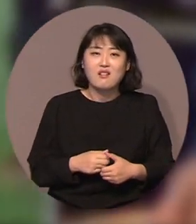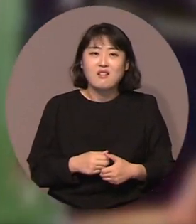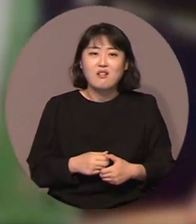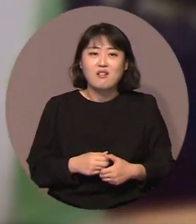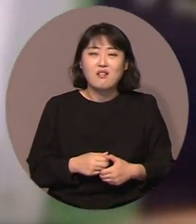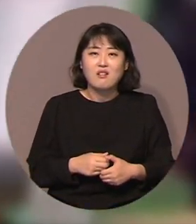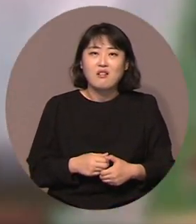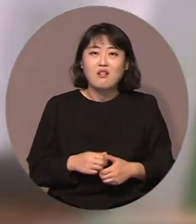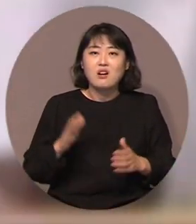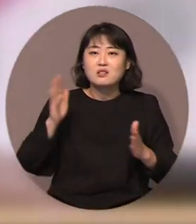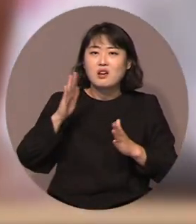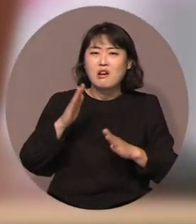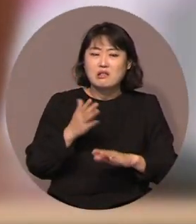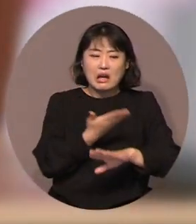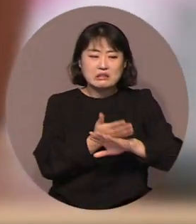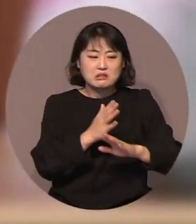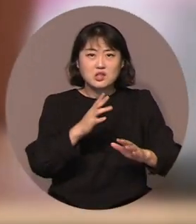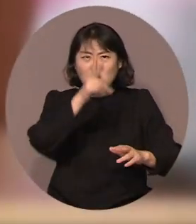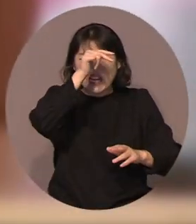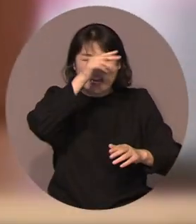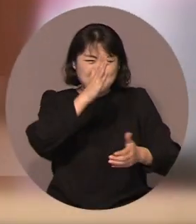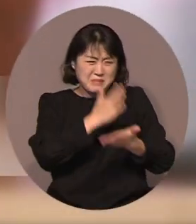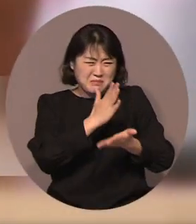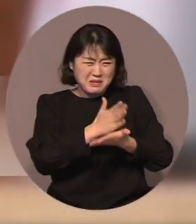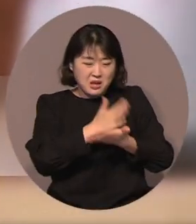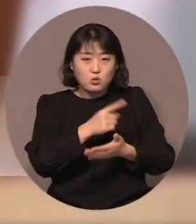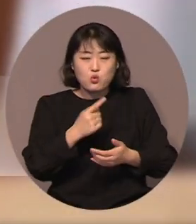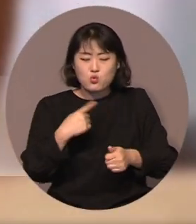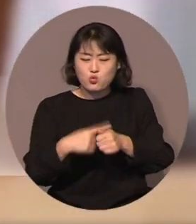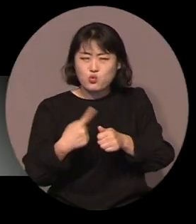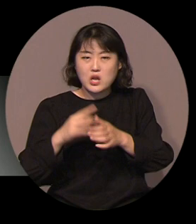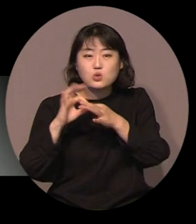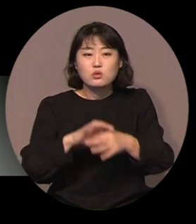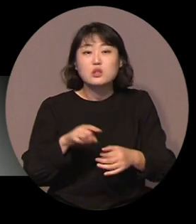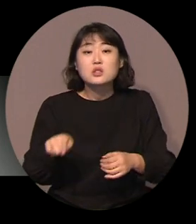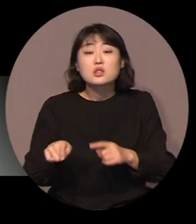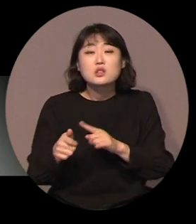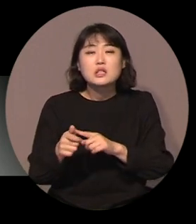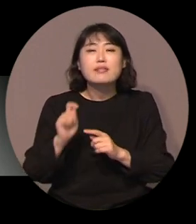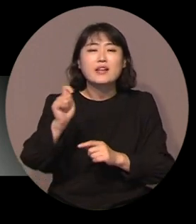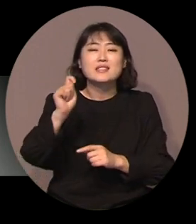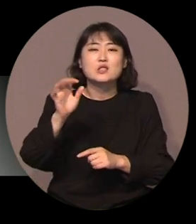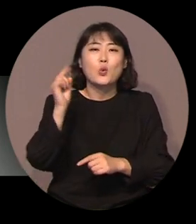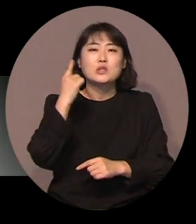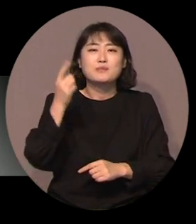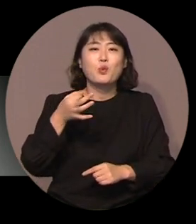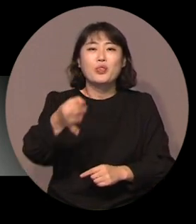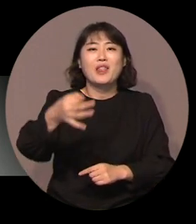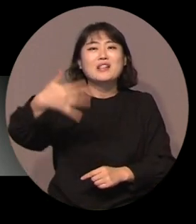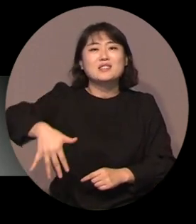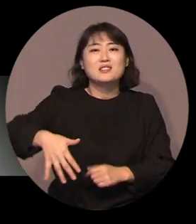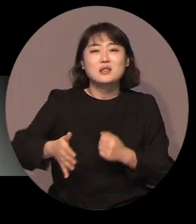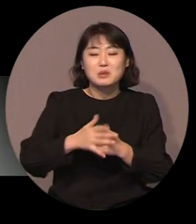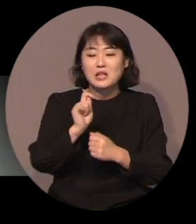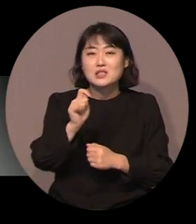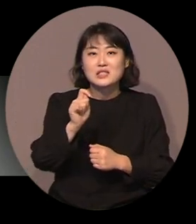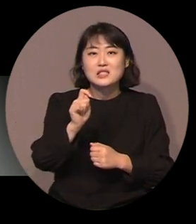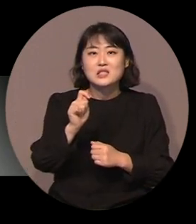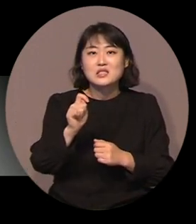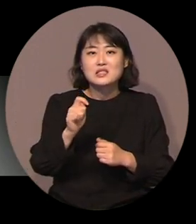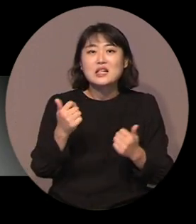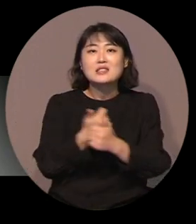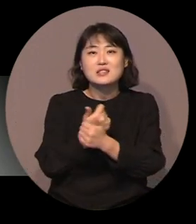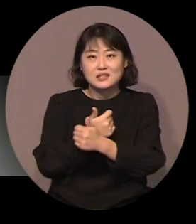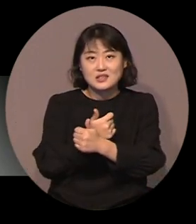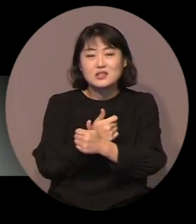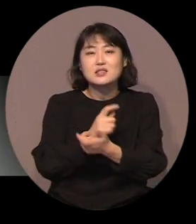학생은 또 다른 경찰관의 만류에도 욕설을 이어갔습니다. 해당 학생은 택시 요금을 내지 않아 택시기사로부터 경찰에